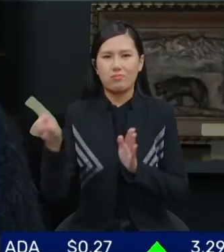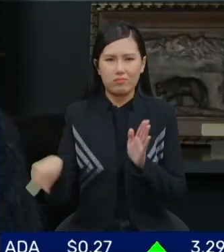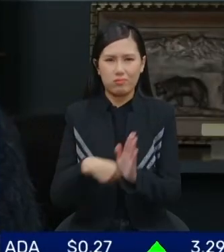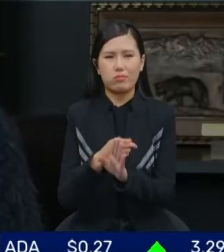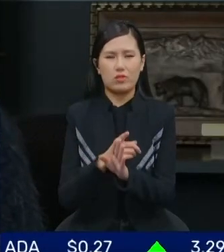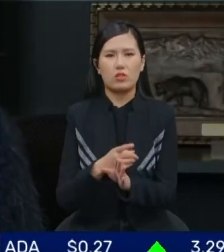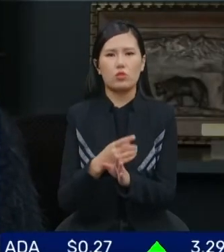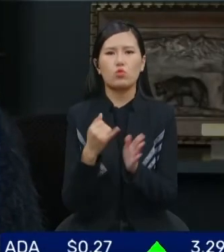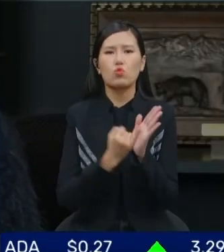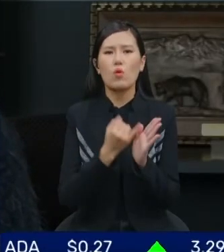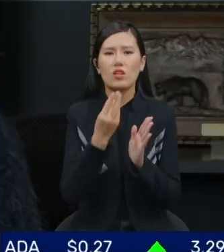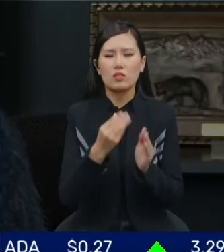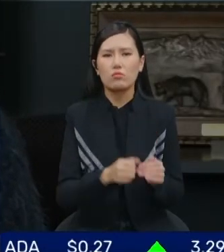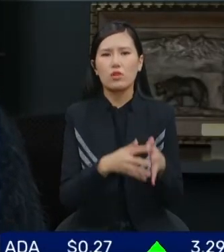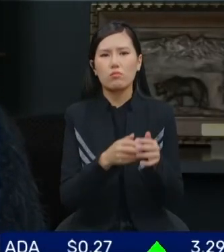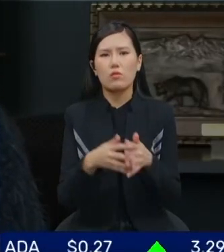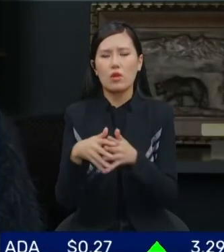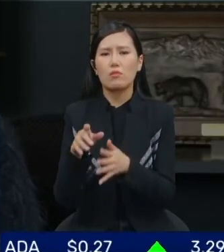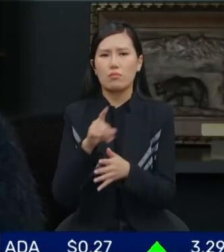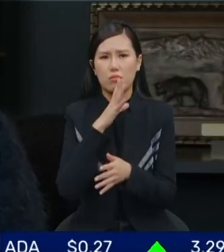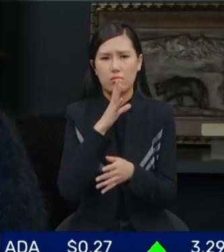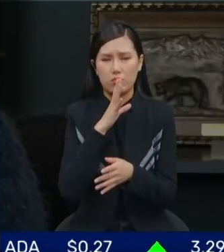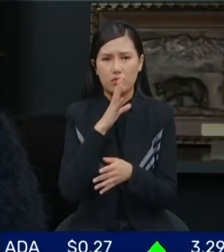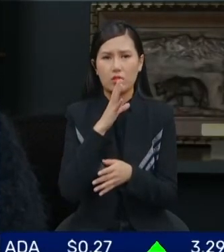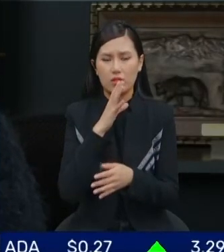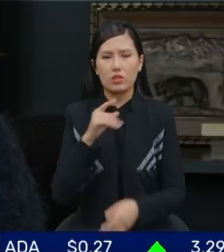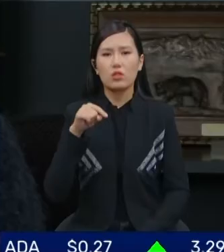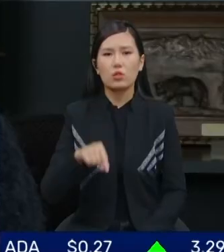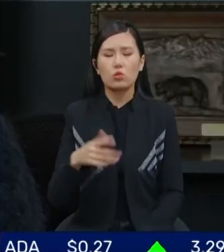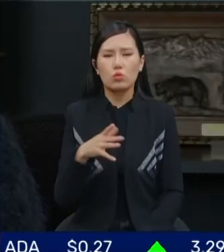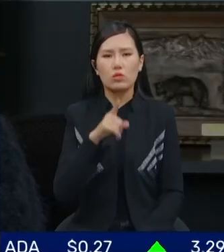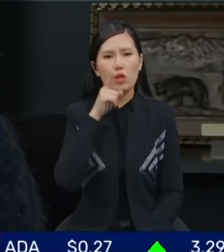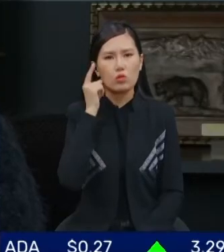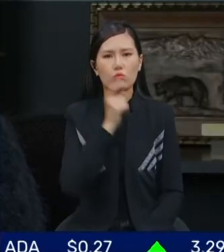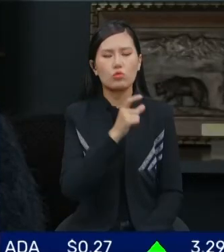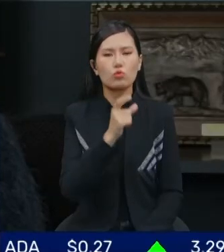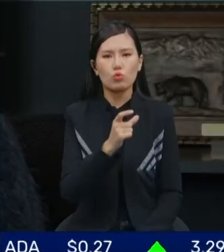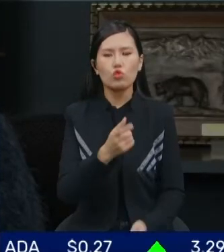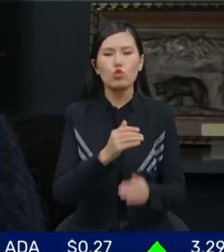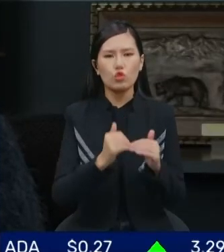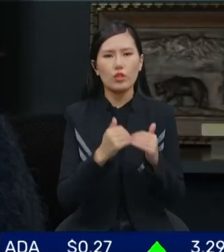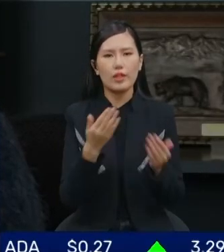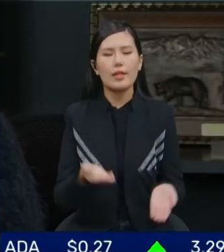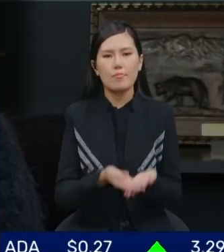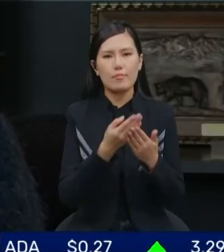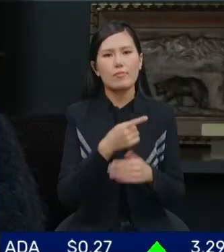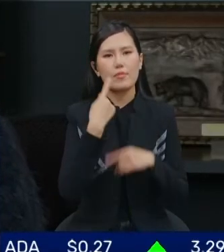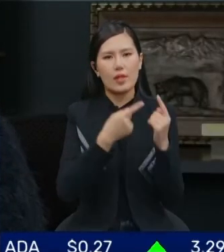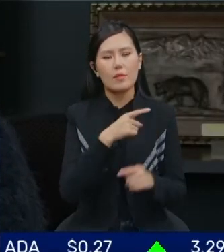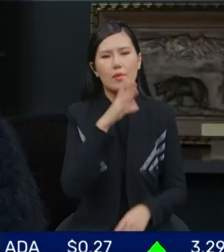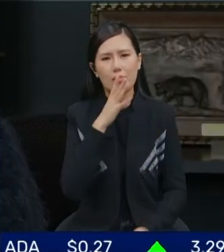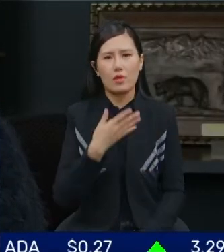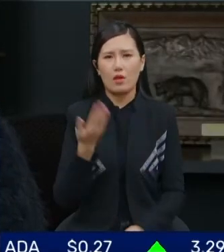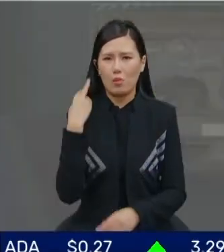зориулсан. Гэхдээ энэ нь дандаа онд амжсан барилгууд нөгөө л нөгөө залуучуудын хөгжлийг дэмжихийн тулд гэсэн нэг тийм том